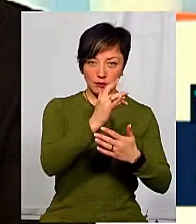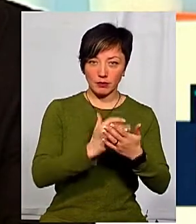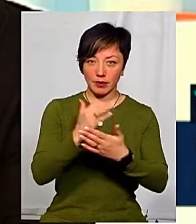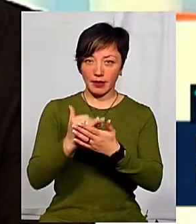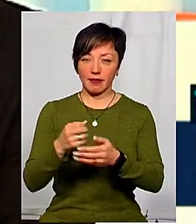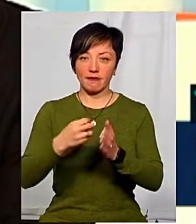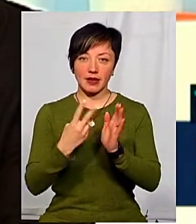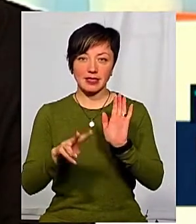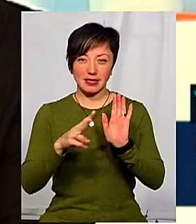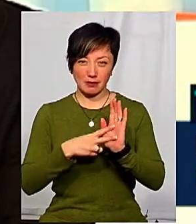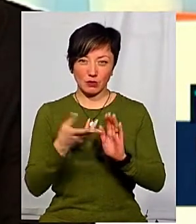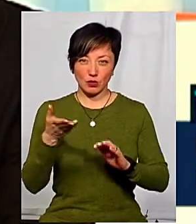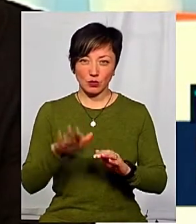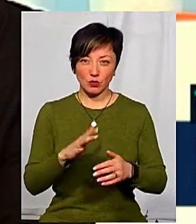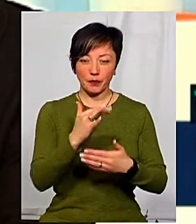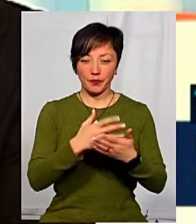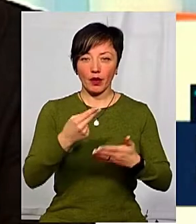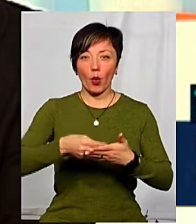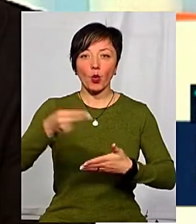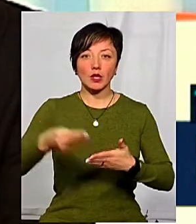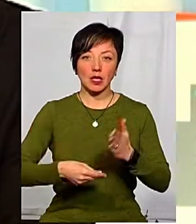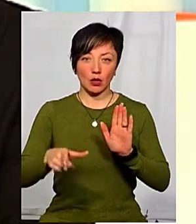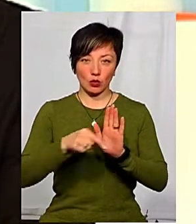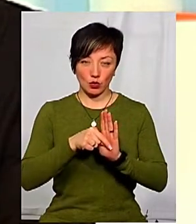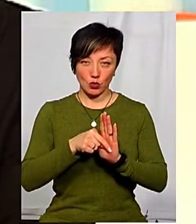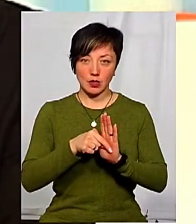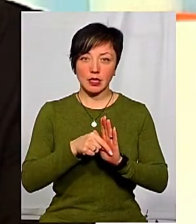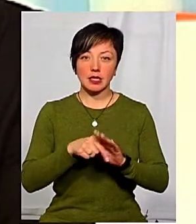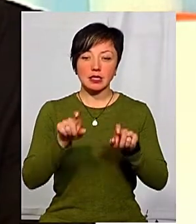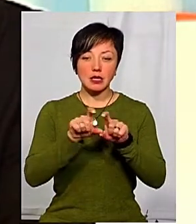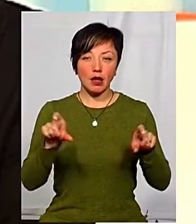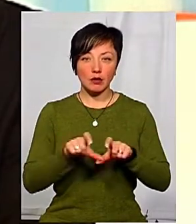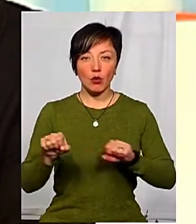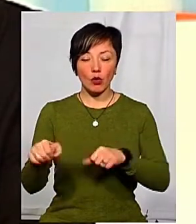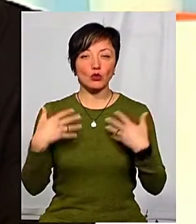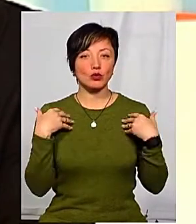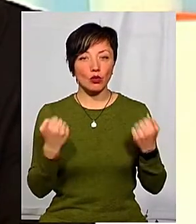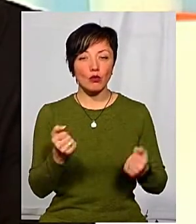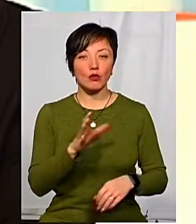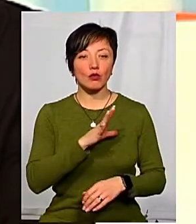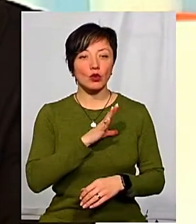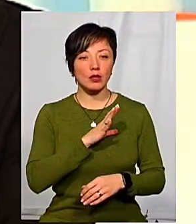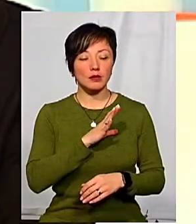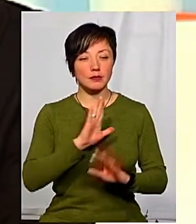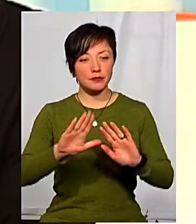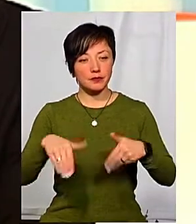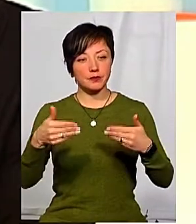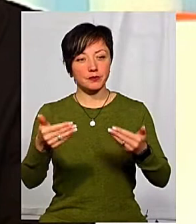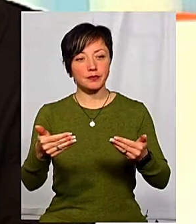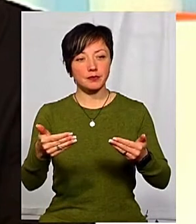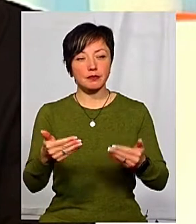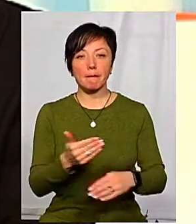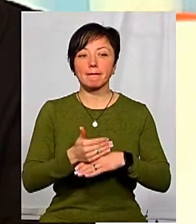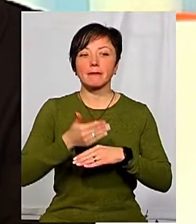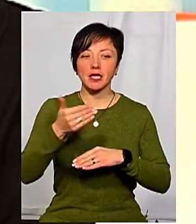27 пакетів, які безпосередньо контрактуються з закладами охорони здоров'я, були висунуті